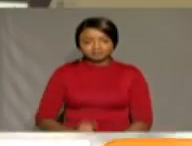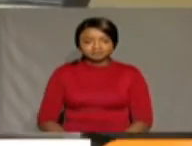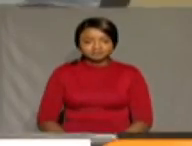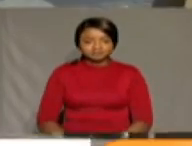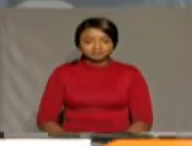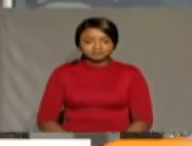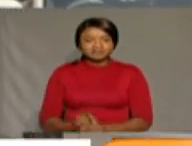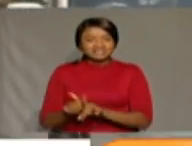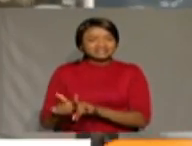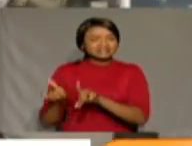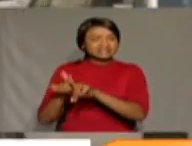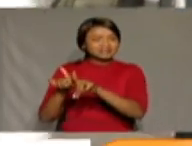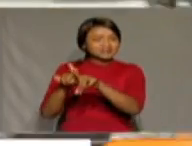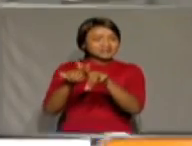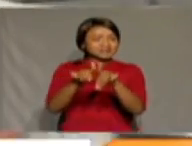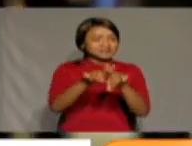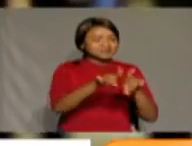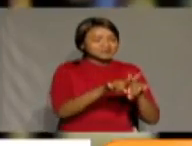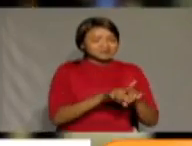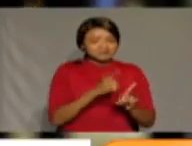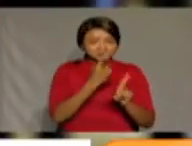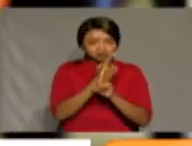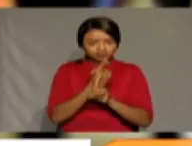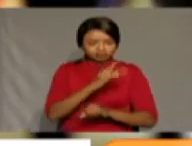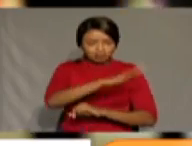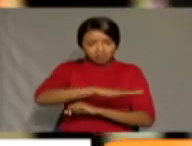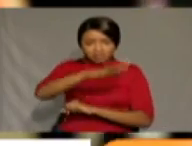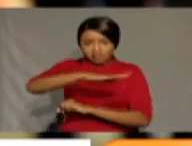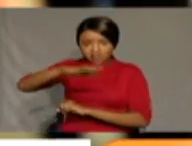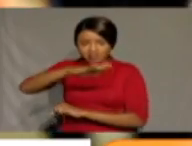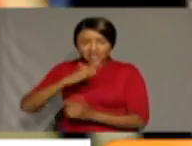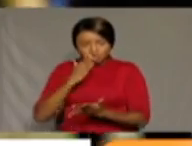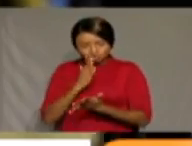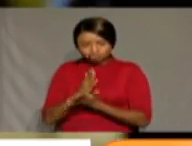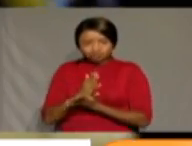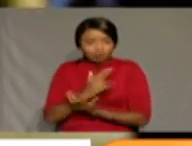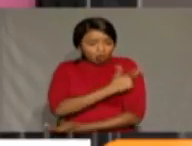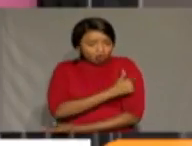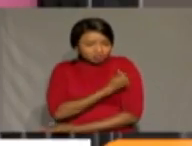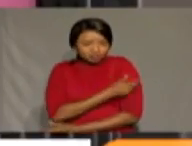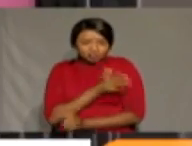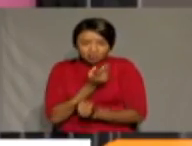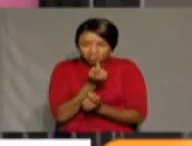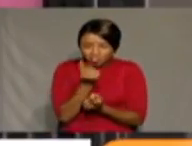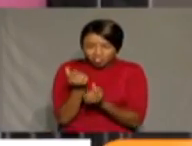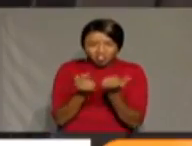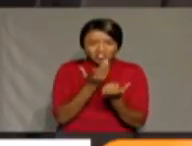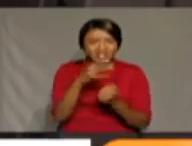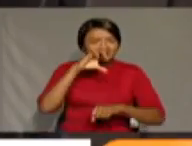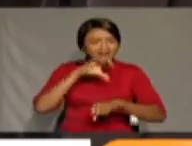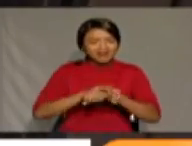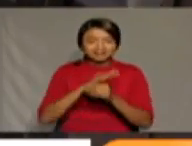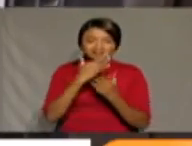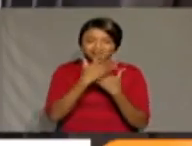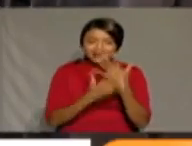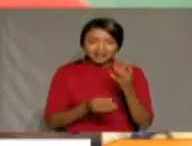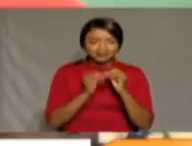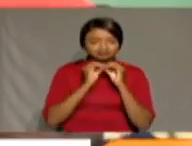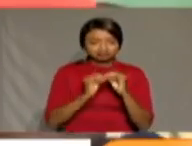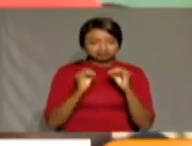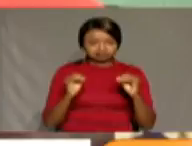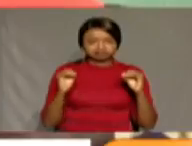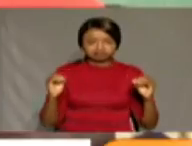Hali ni sawia katika maeneo mengi nchini, suala linalosababisha hata hospitali ndogo ndogo kukosa damu ambayo huhitajika